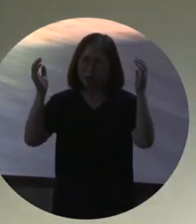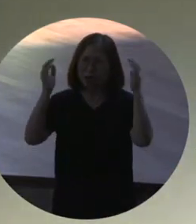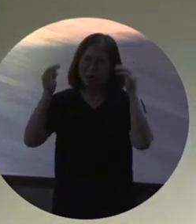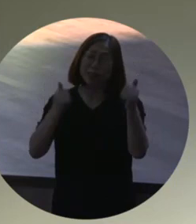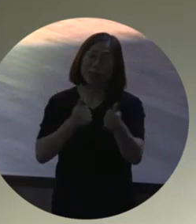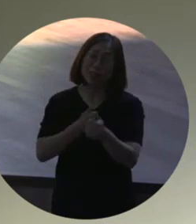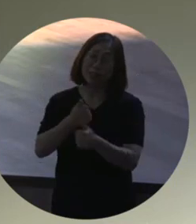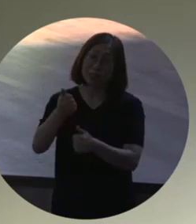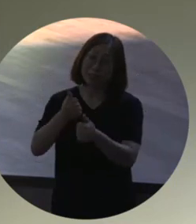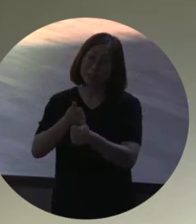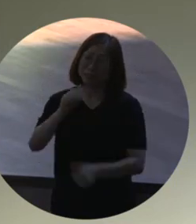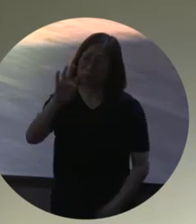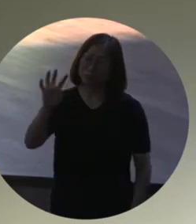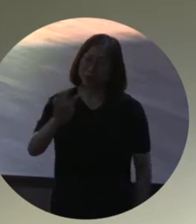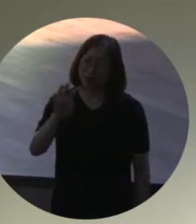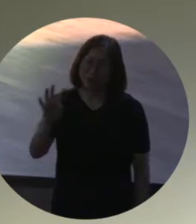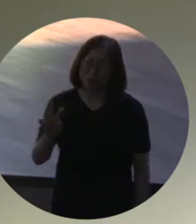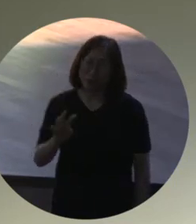뿐인걸